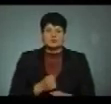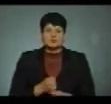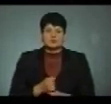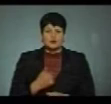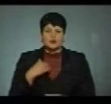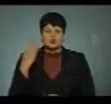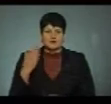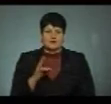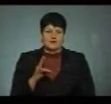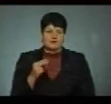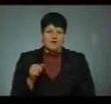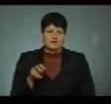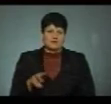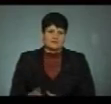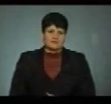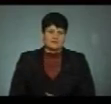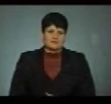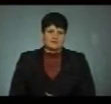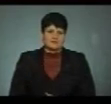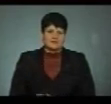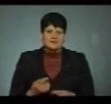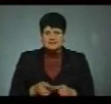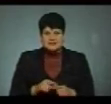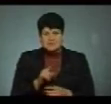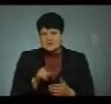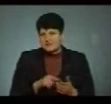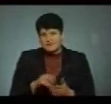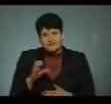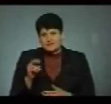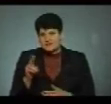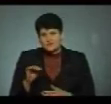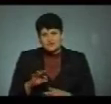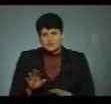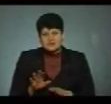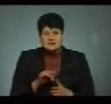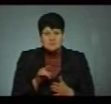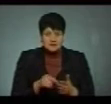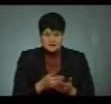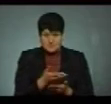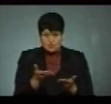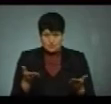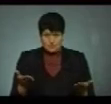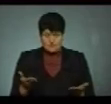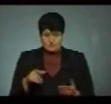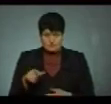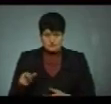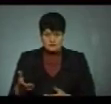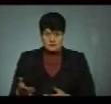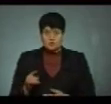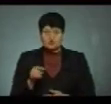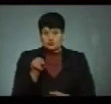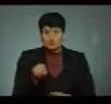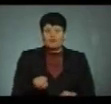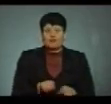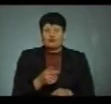Надала. Тобто це питання не до соціологів, це питання до вас як до виборців. Тобто чому ви